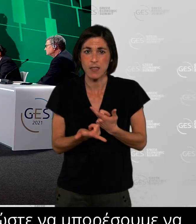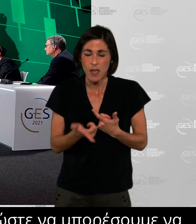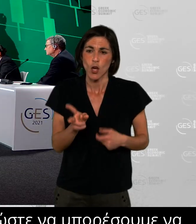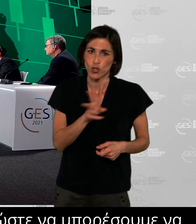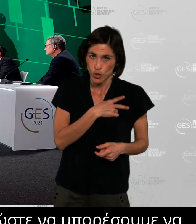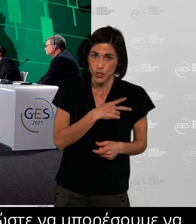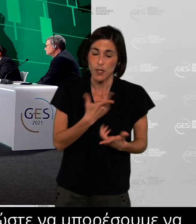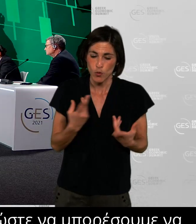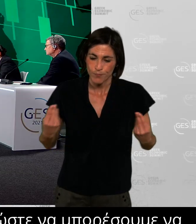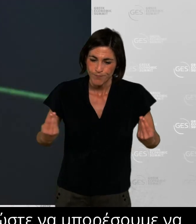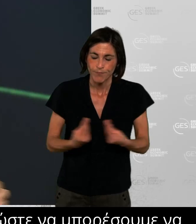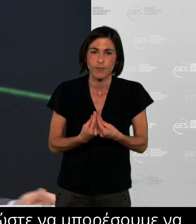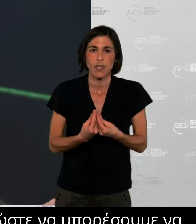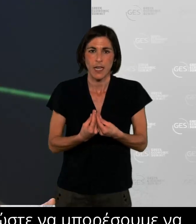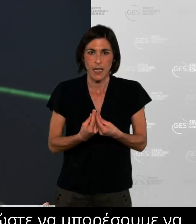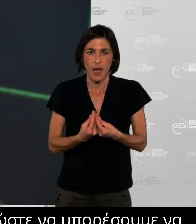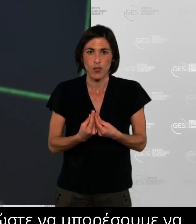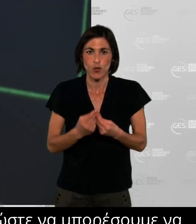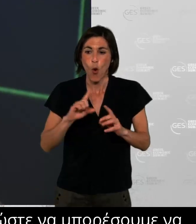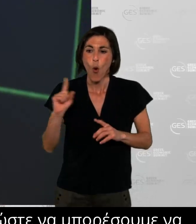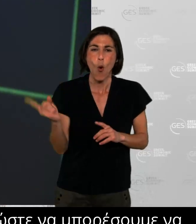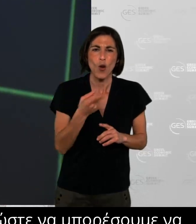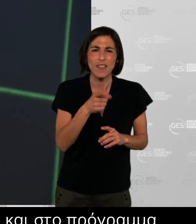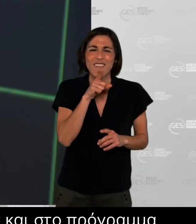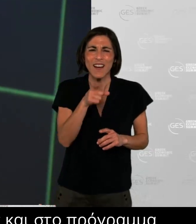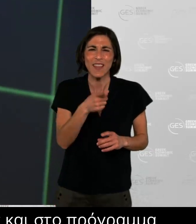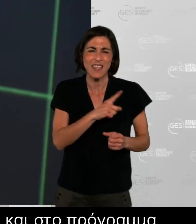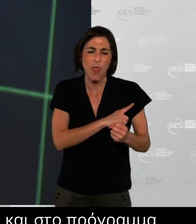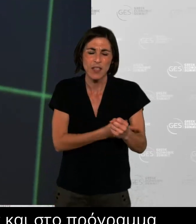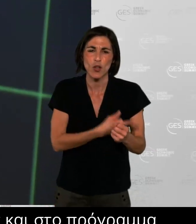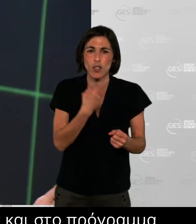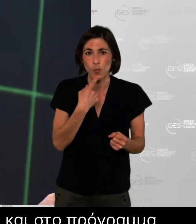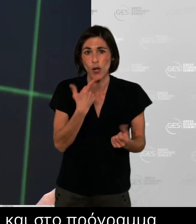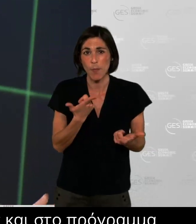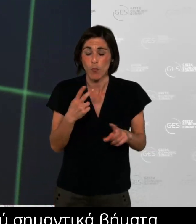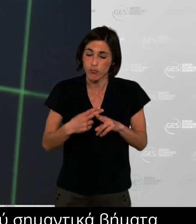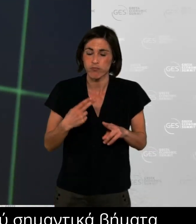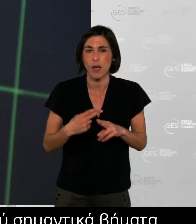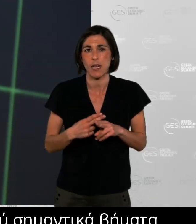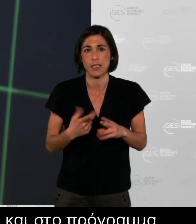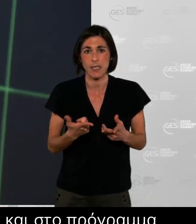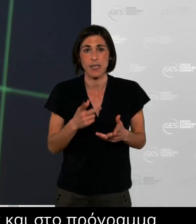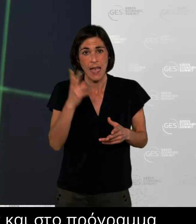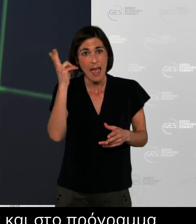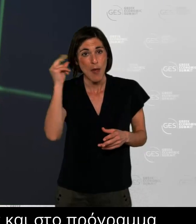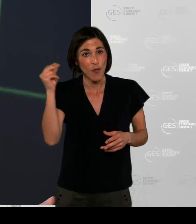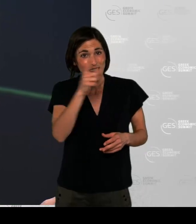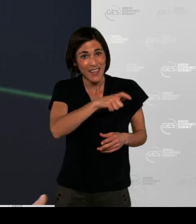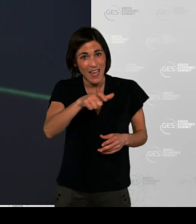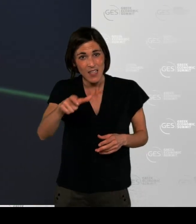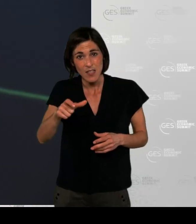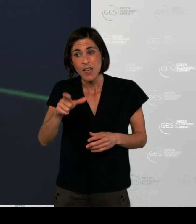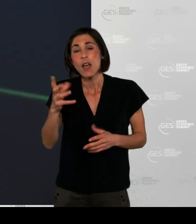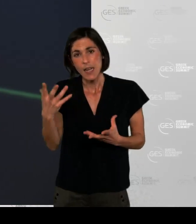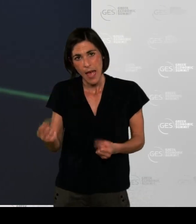μας και στο πρόγραμμα σπουδών μας αυτές τις πολύ κρίσιμες δεξιότητες που αξίζει να έχουν εκπαιδευτεί οι φοιτητές μας. Όσον αφορά τώρα με το